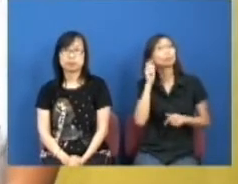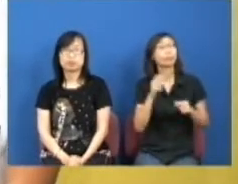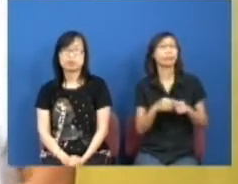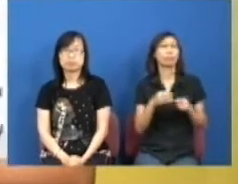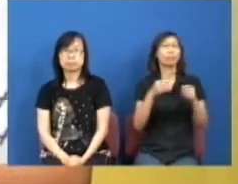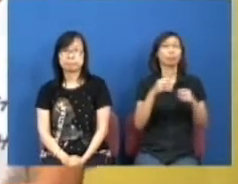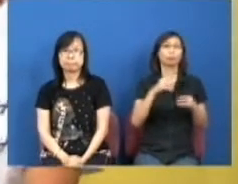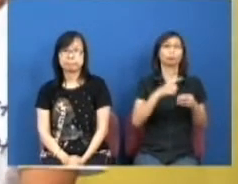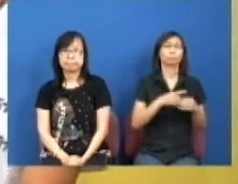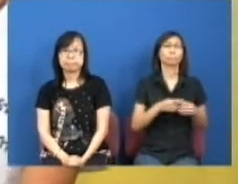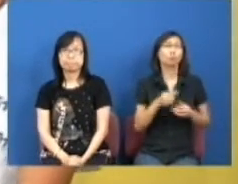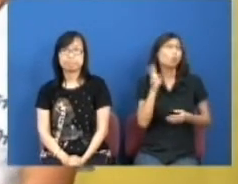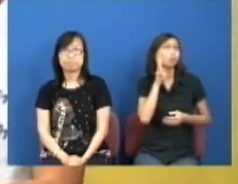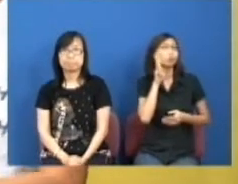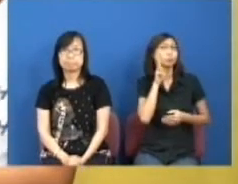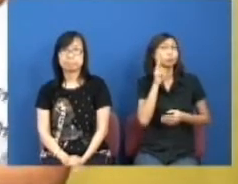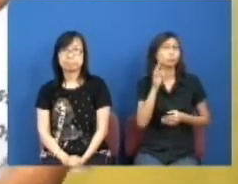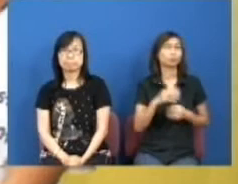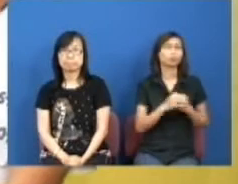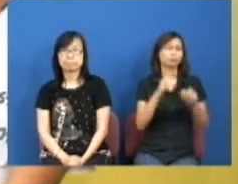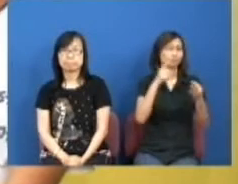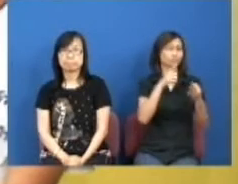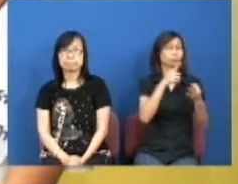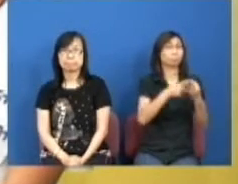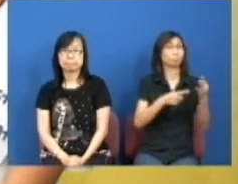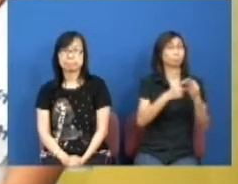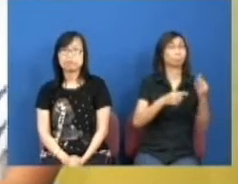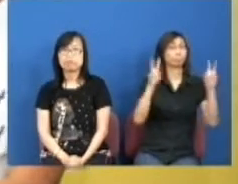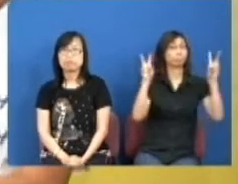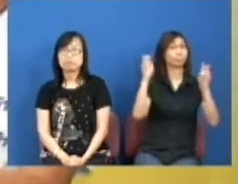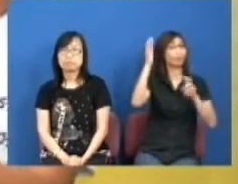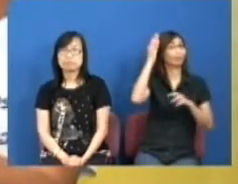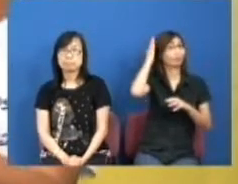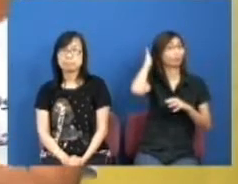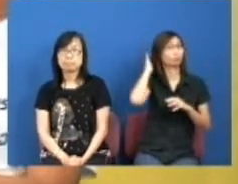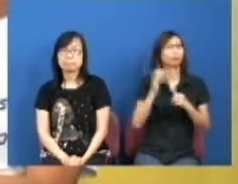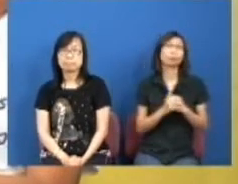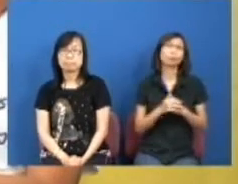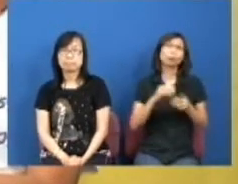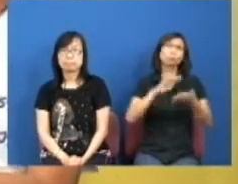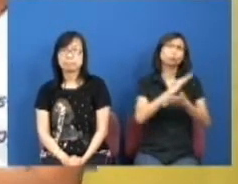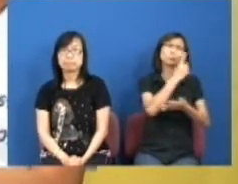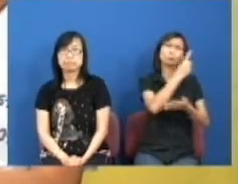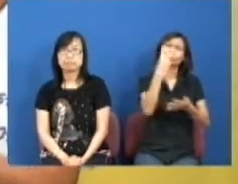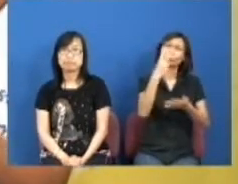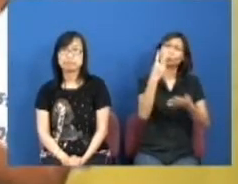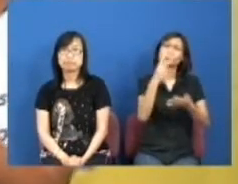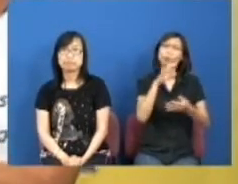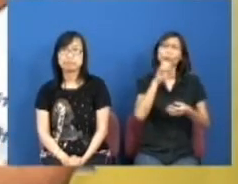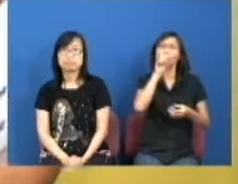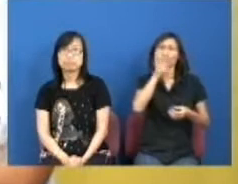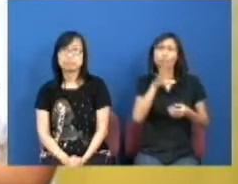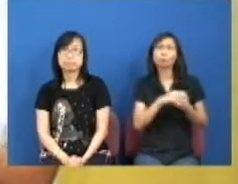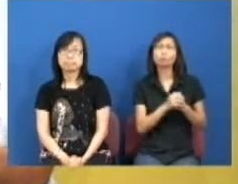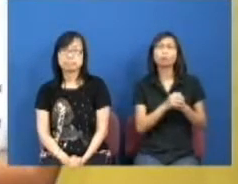啊，譬如話湯鎮業啦、啊，本身都竟然即係過唔知一兩年前一啲即係八卦周都講，原來咦，